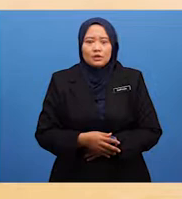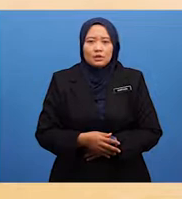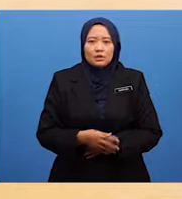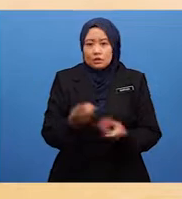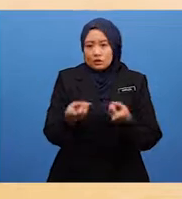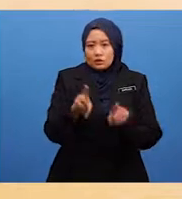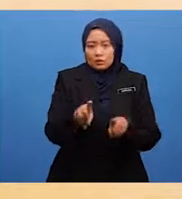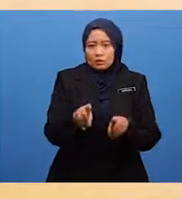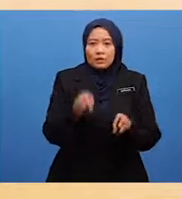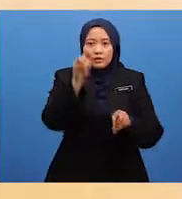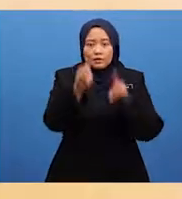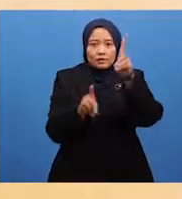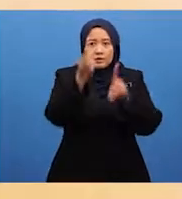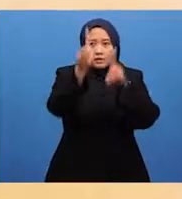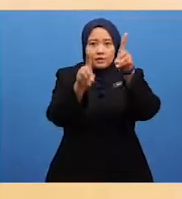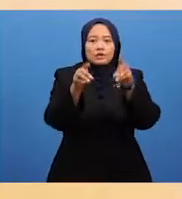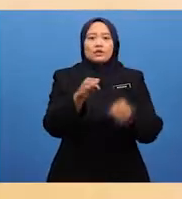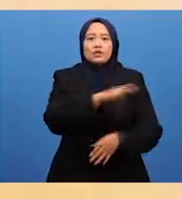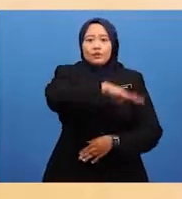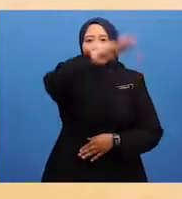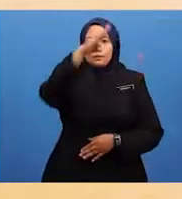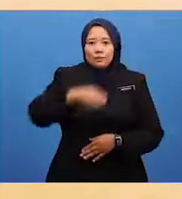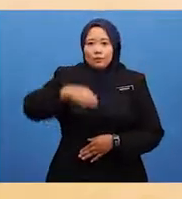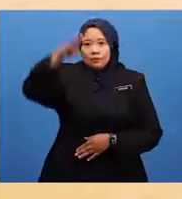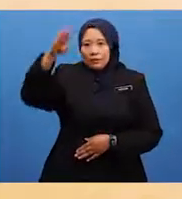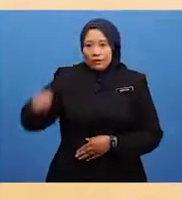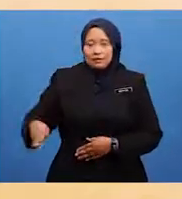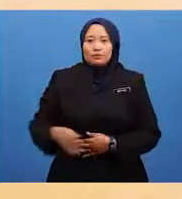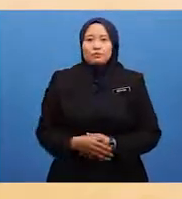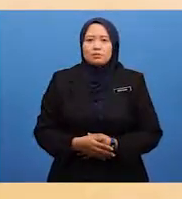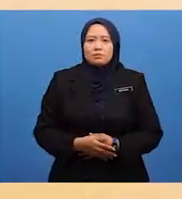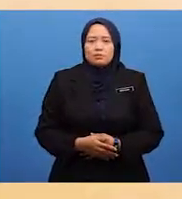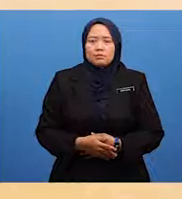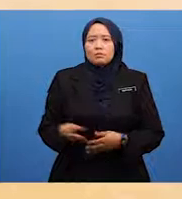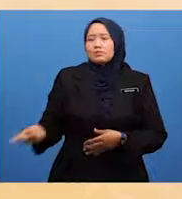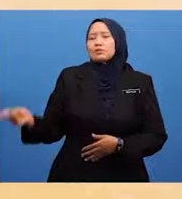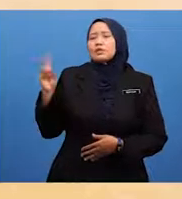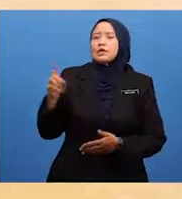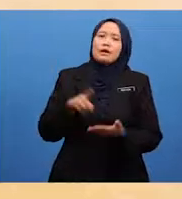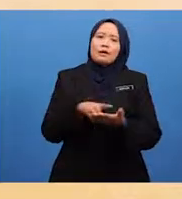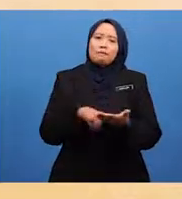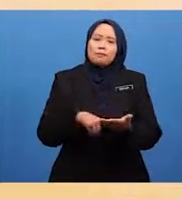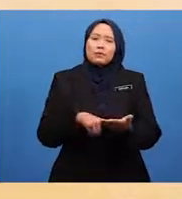bukit. Daya apakah yang melibatkan aktiviti tersebut?